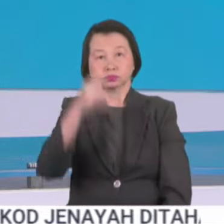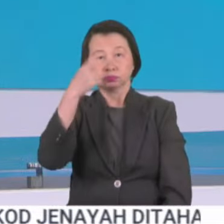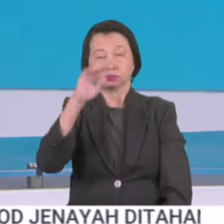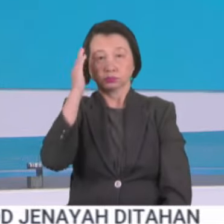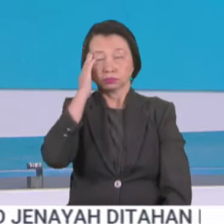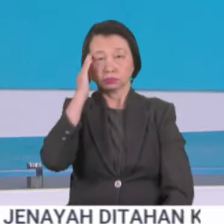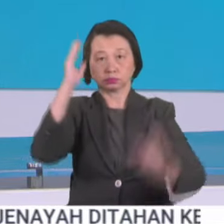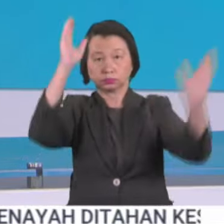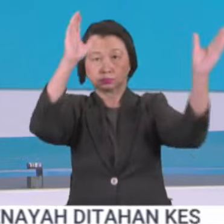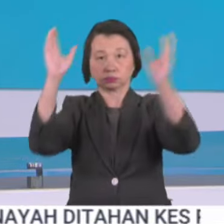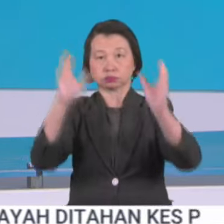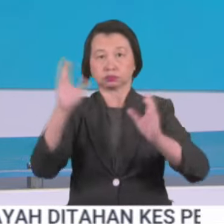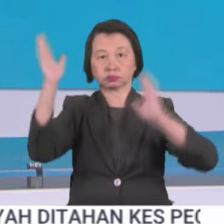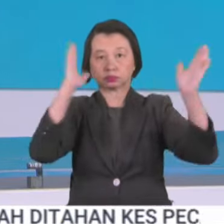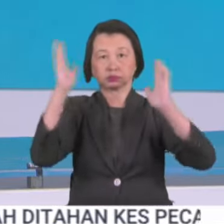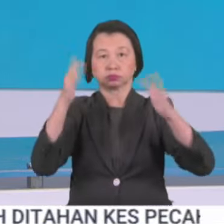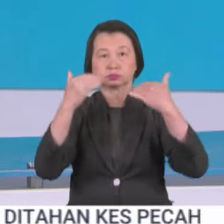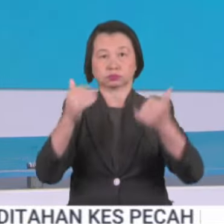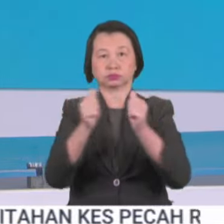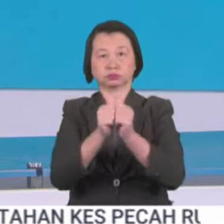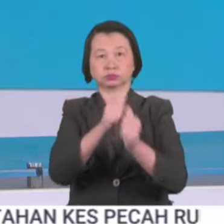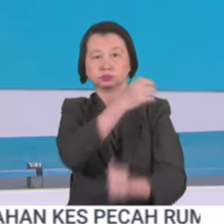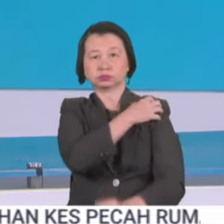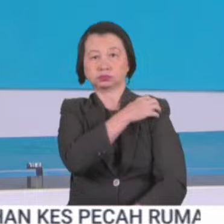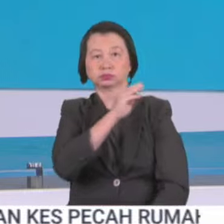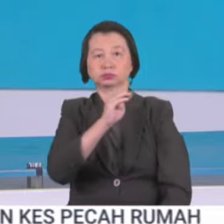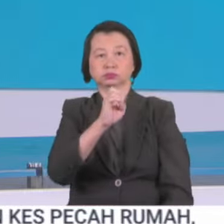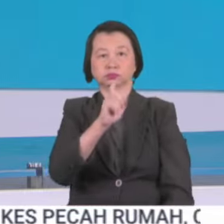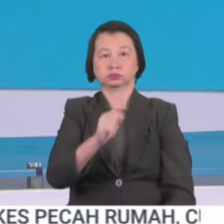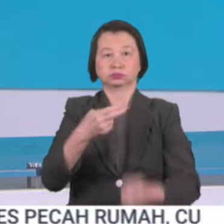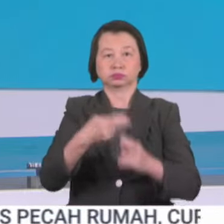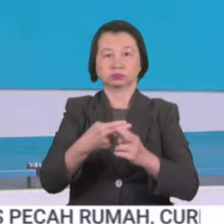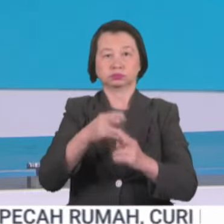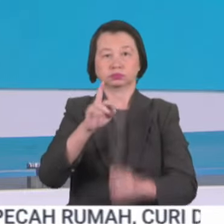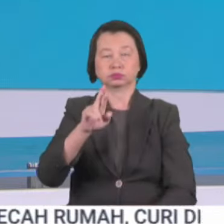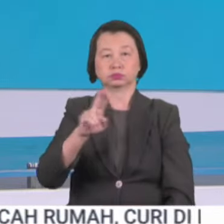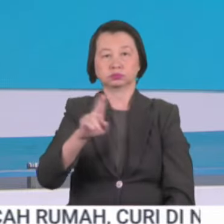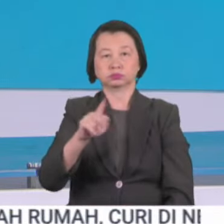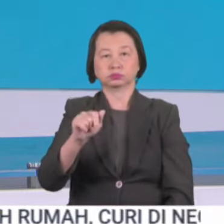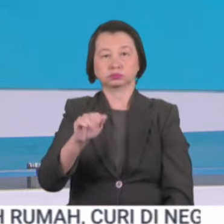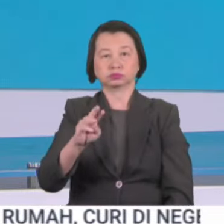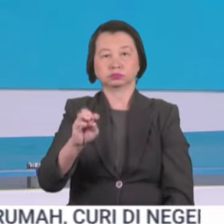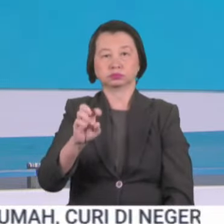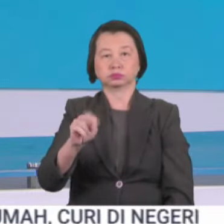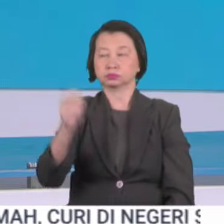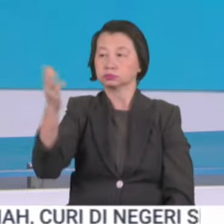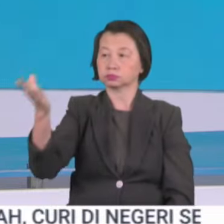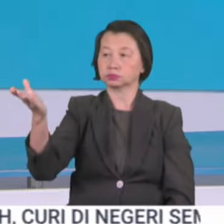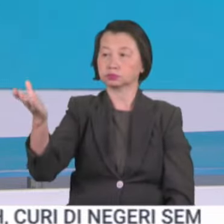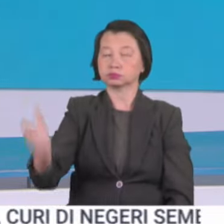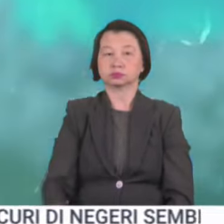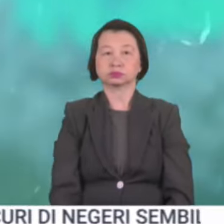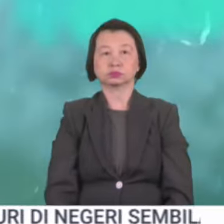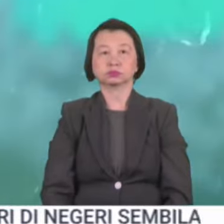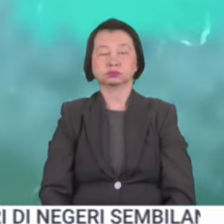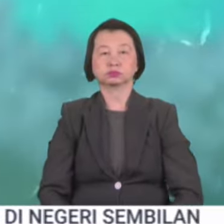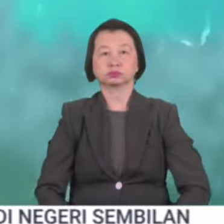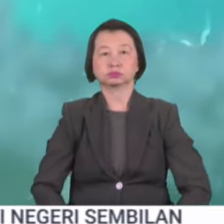Bagi perkembangan cuaca seluruh negara, langsung bersama pegawai Met Malaysia, Ruzamin Pilos. Silakan.